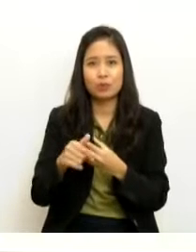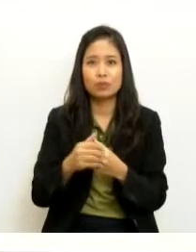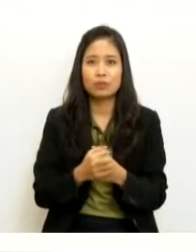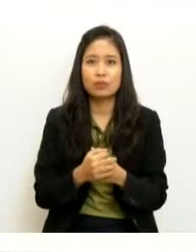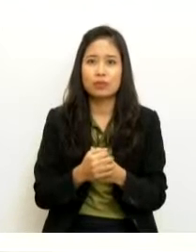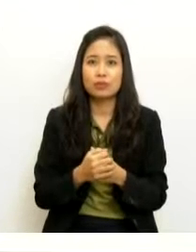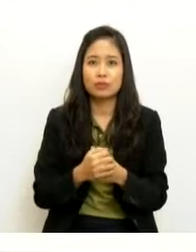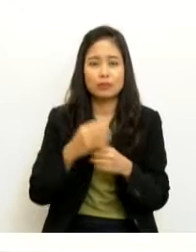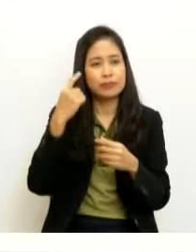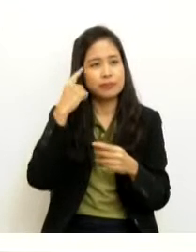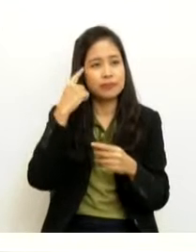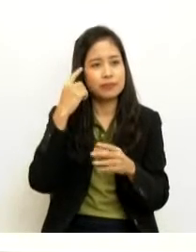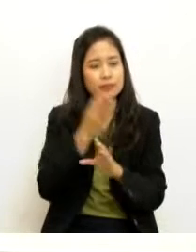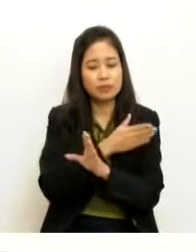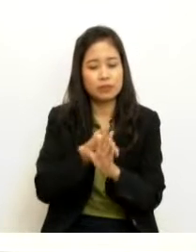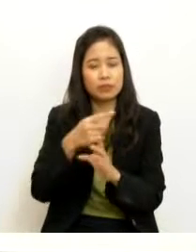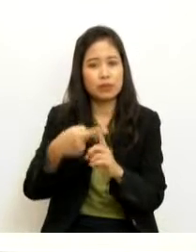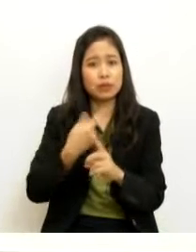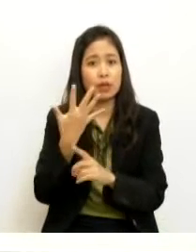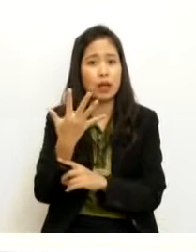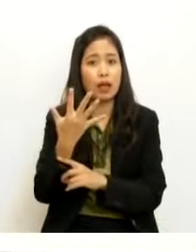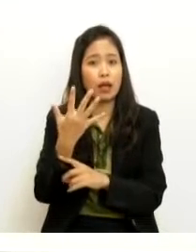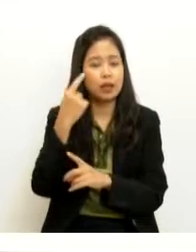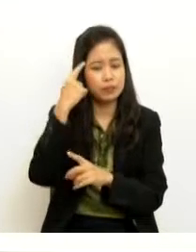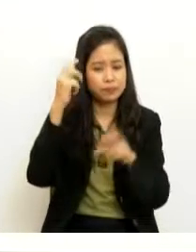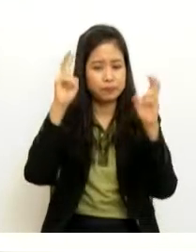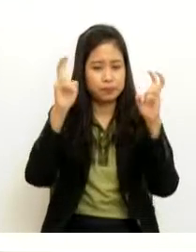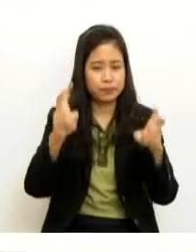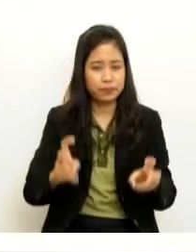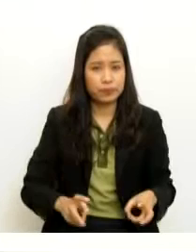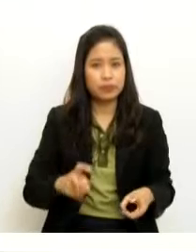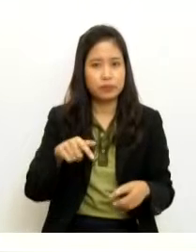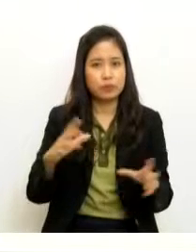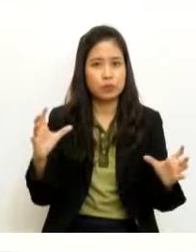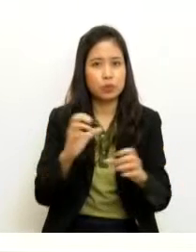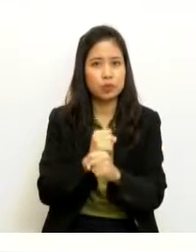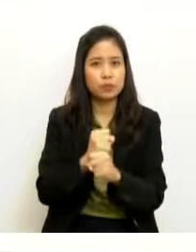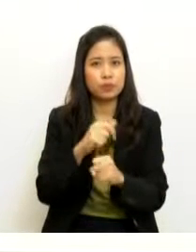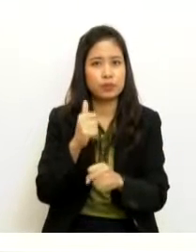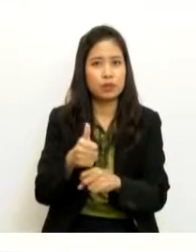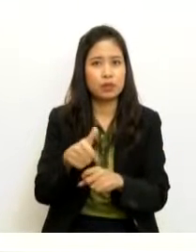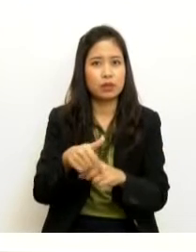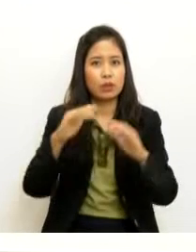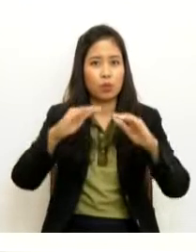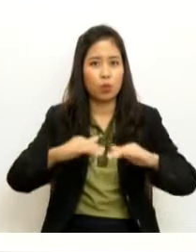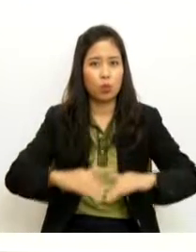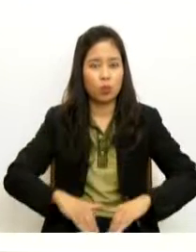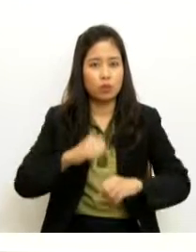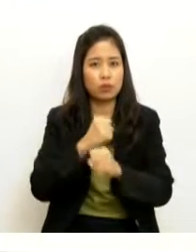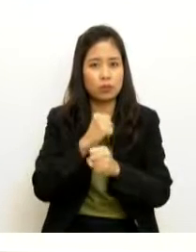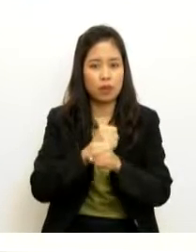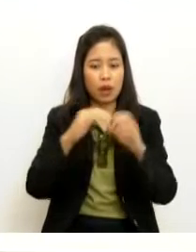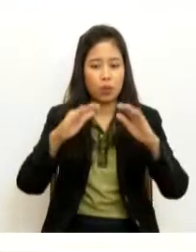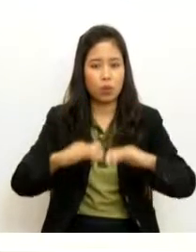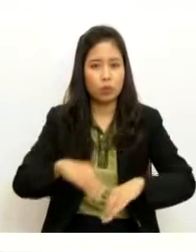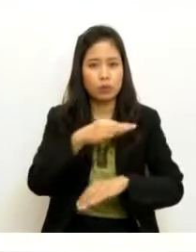เดือนพฤษภาเนี่ยนะครับทุกอย่างน่าจะได้เป็นประเด็นในการที่จะต้องหาทางลดนะครับหรือ